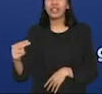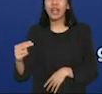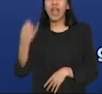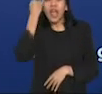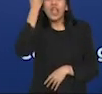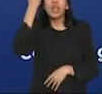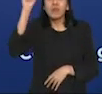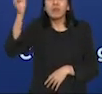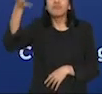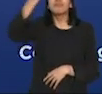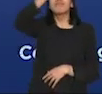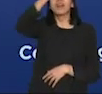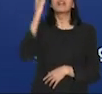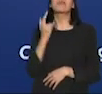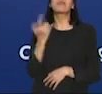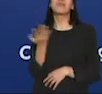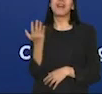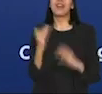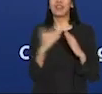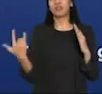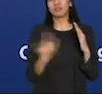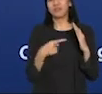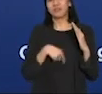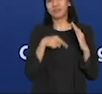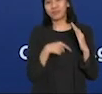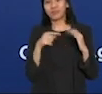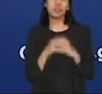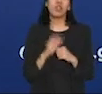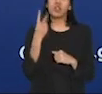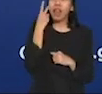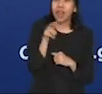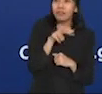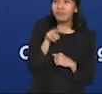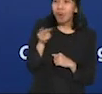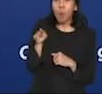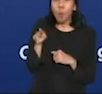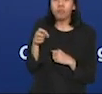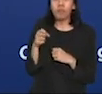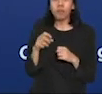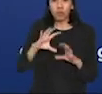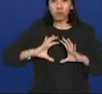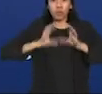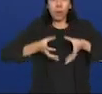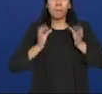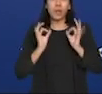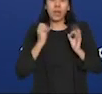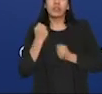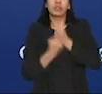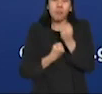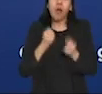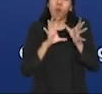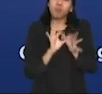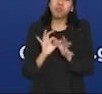pengetahuan Hai dan kita juga melihat semangat gotong-royong yang tinggi dibidang pendidikan lebih